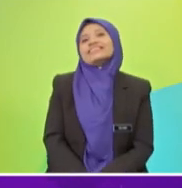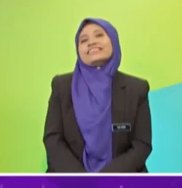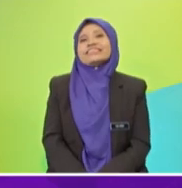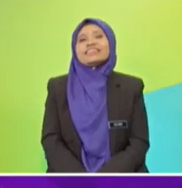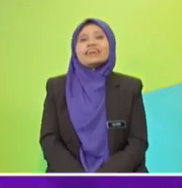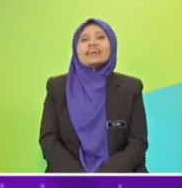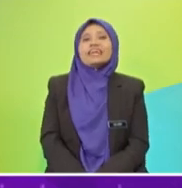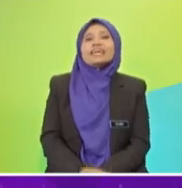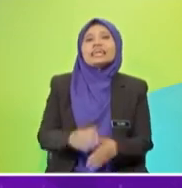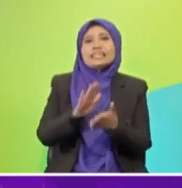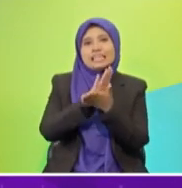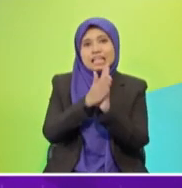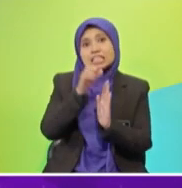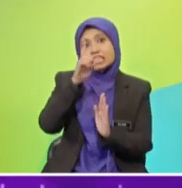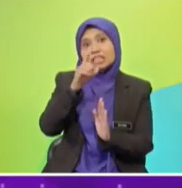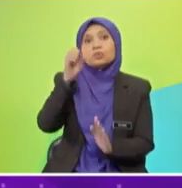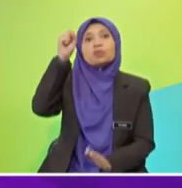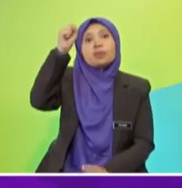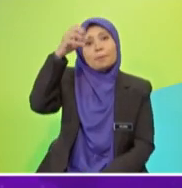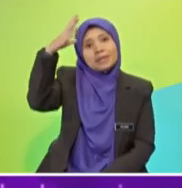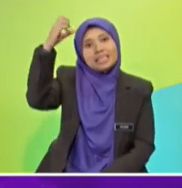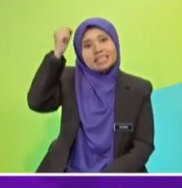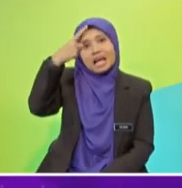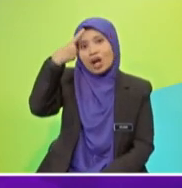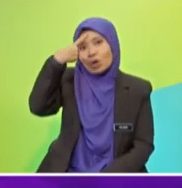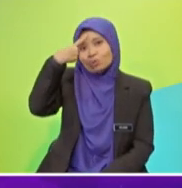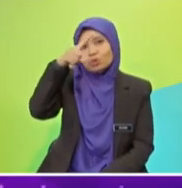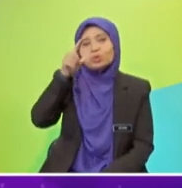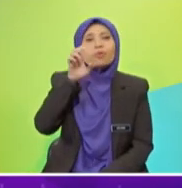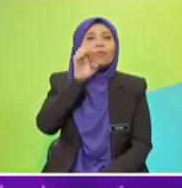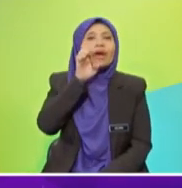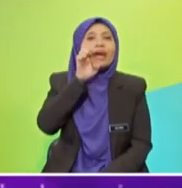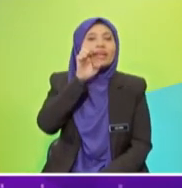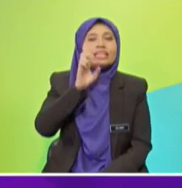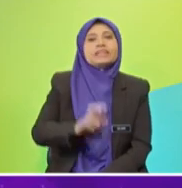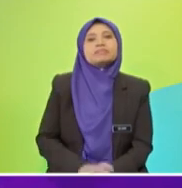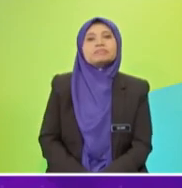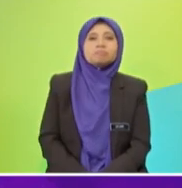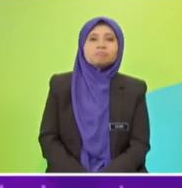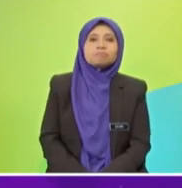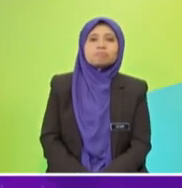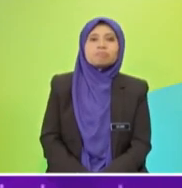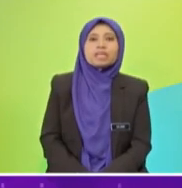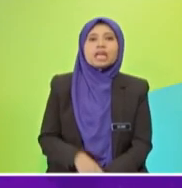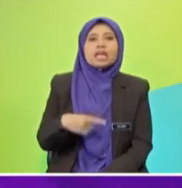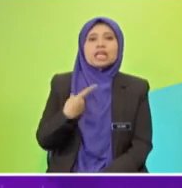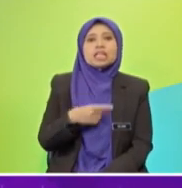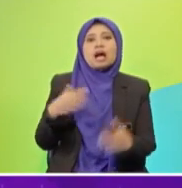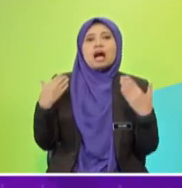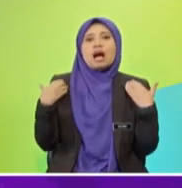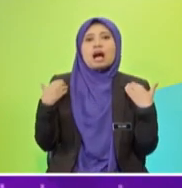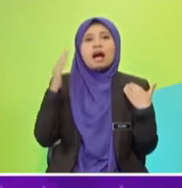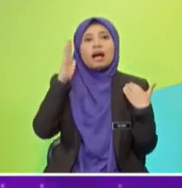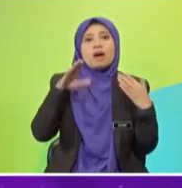satu bintang untuk Erina terima kasih Oke berfungsi jawaban dengan kami ya nampaknya kita akan lakukan lebih activity